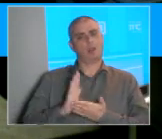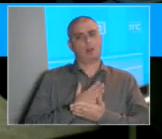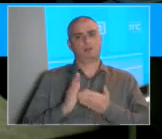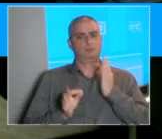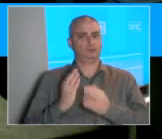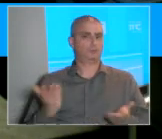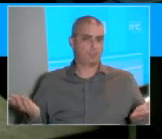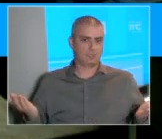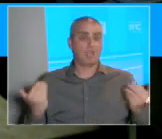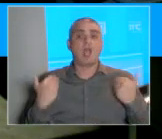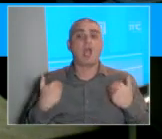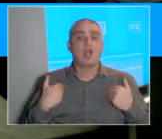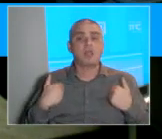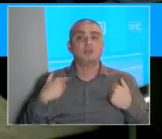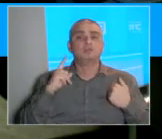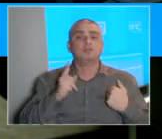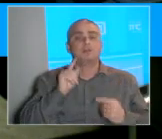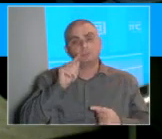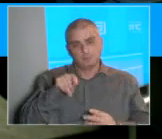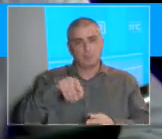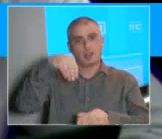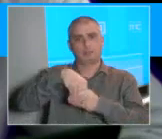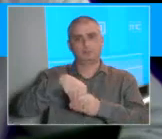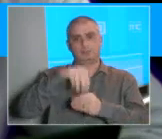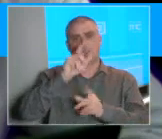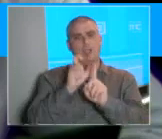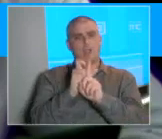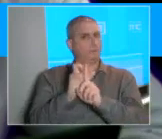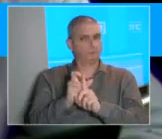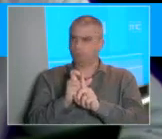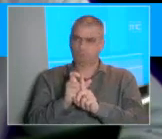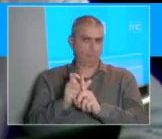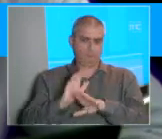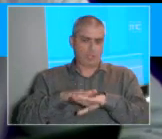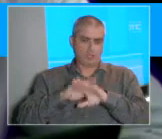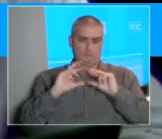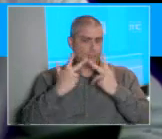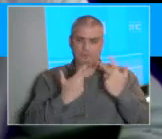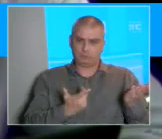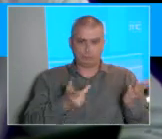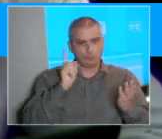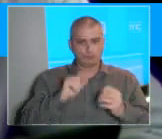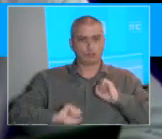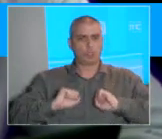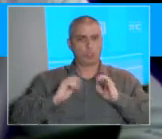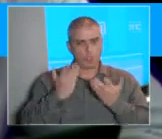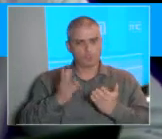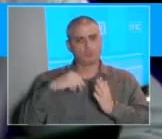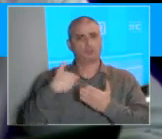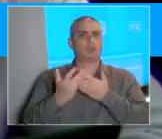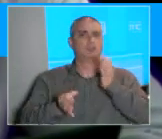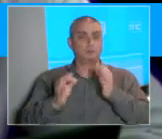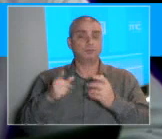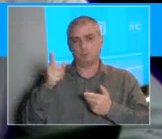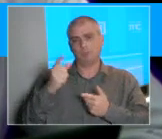בעניין המשפטי. אנחנו צריכים ללכת ולהצביע לעניין החסינות. לא, זה לא תפקיד הציבור. יש נורמות, יש יועצים משפטיים